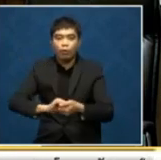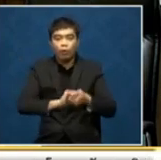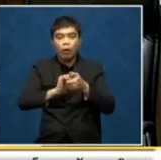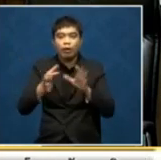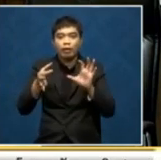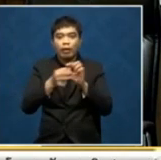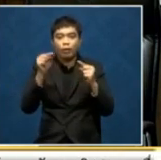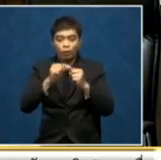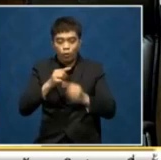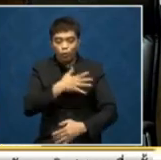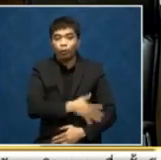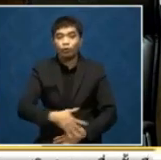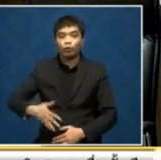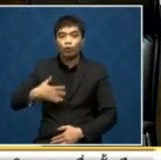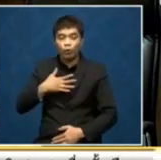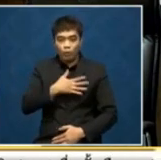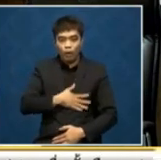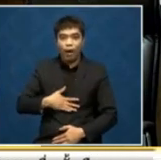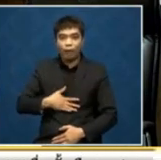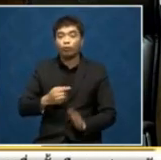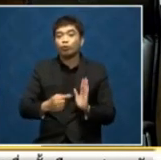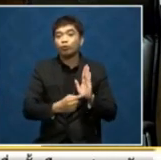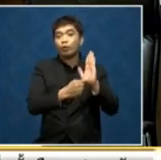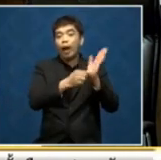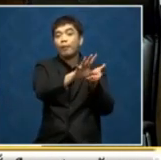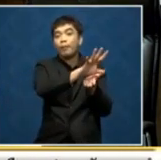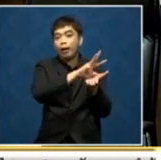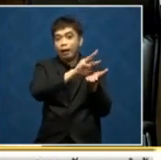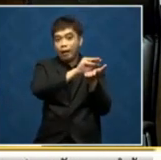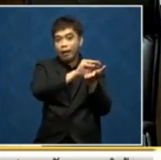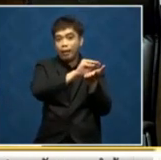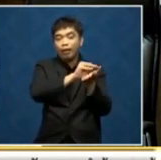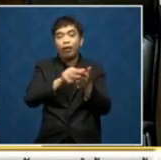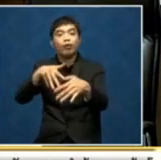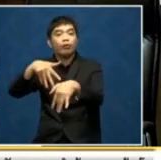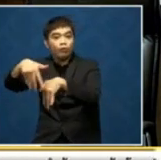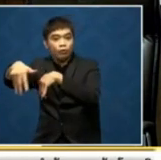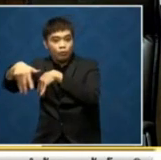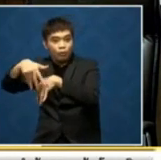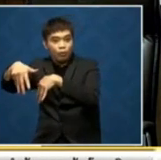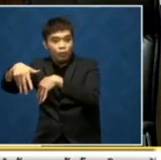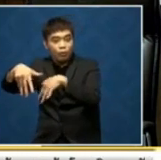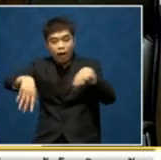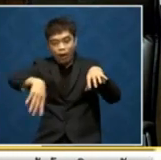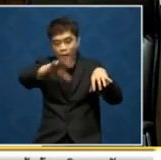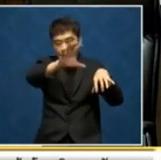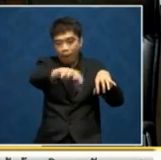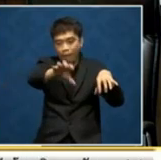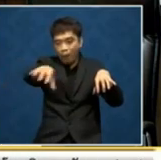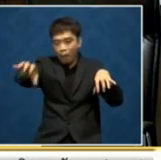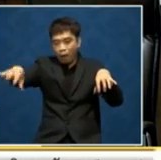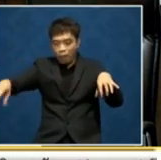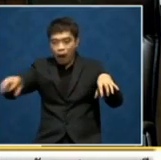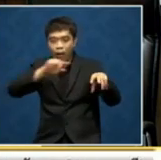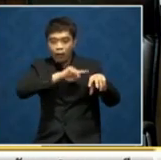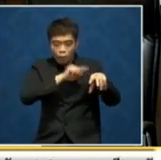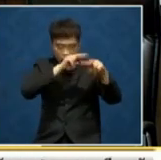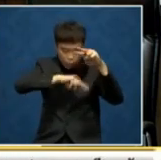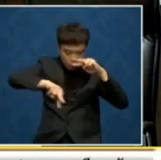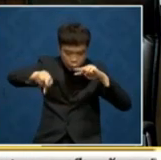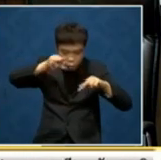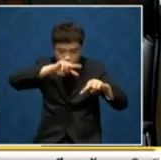เอกชนเช่นมหาวิทยาลัยนะครับเช่นท้องถิ่นนะครับถ้ามีหน่วยงานหลายหน่วยงานเข้ามาดูแลในเรื่องของสุขภาพก็จะเกิดการ